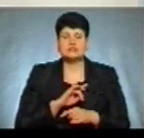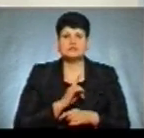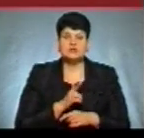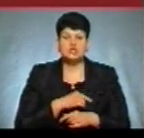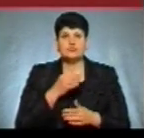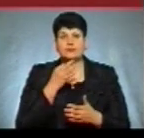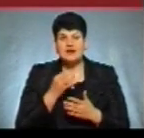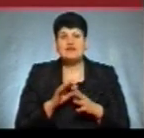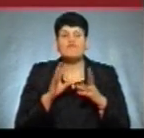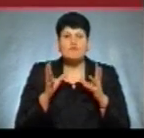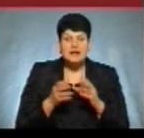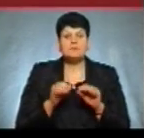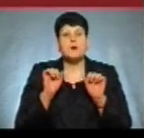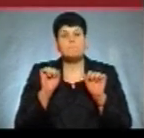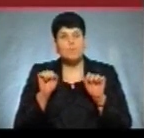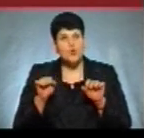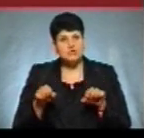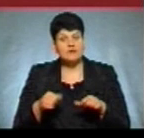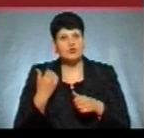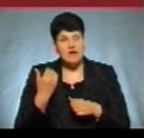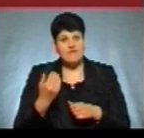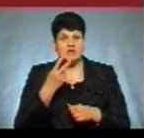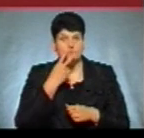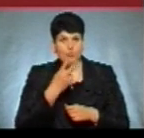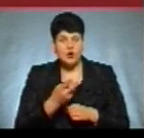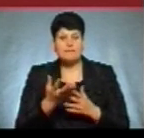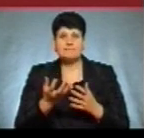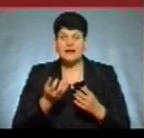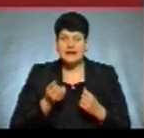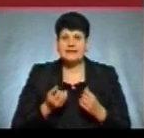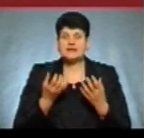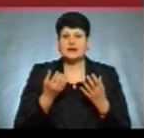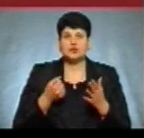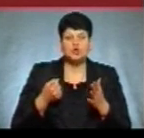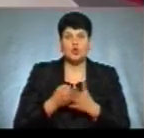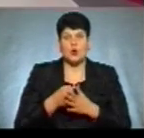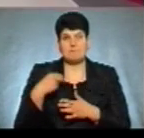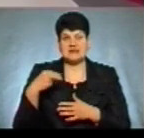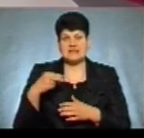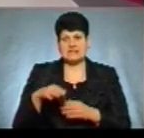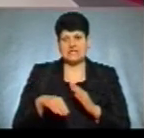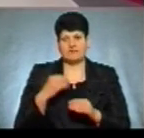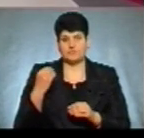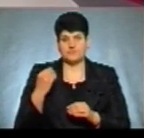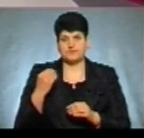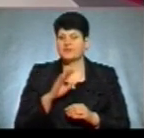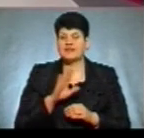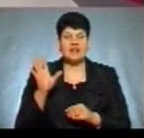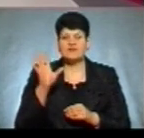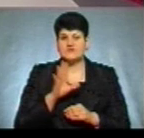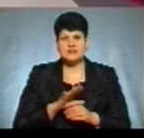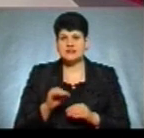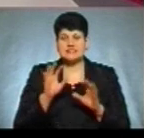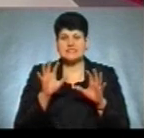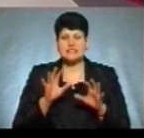принципі, можливе, на там, ваш погляд, його прийняття щодо цих президентських виборів? Не всі статті Кримінального